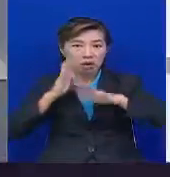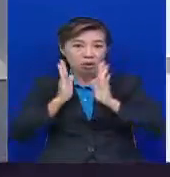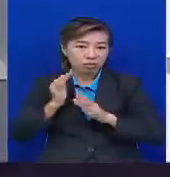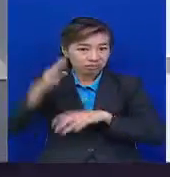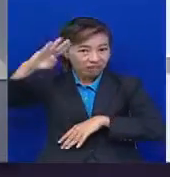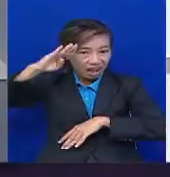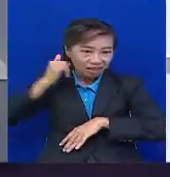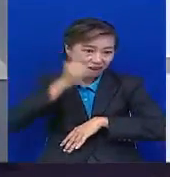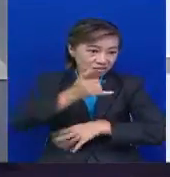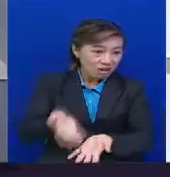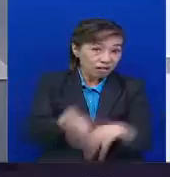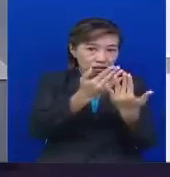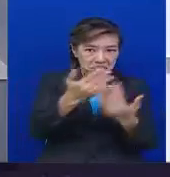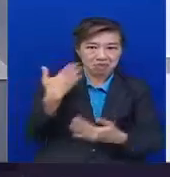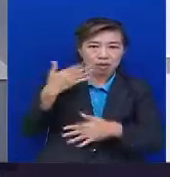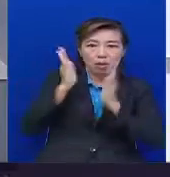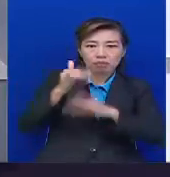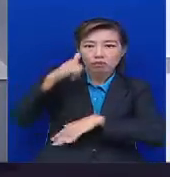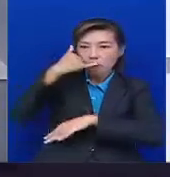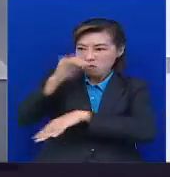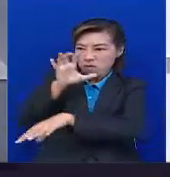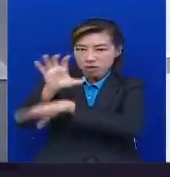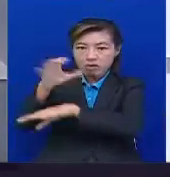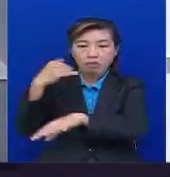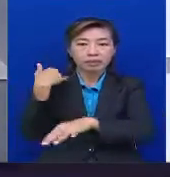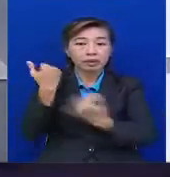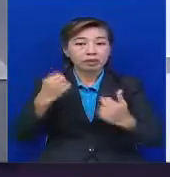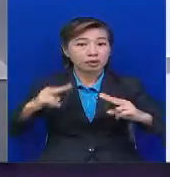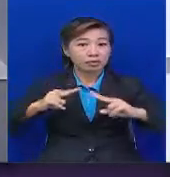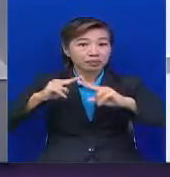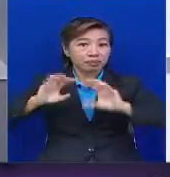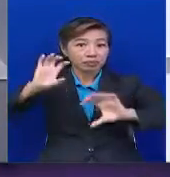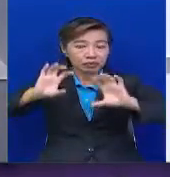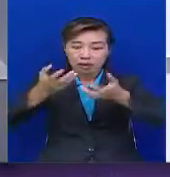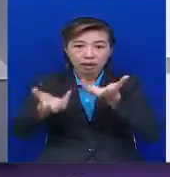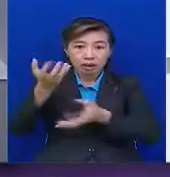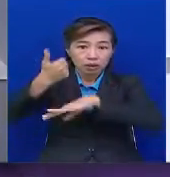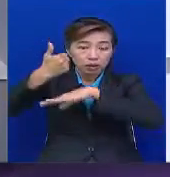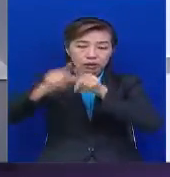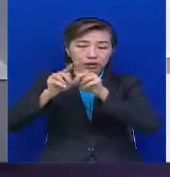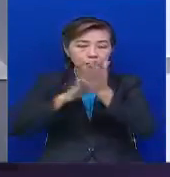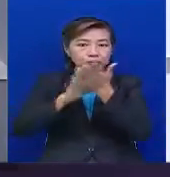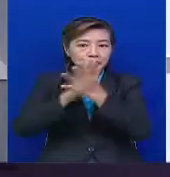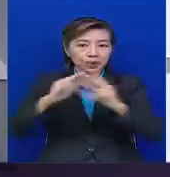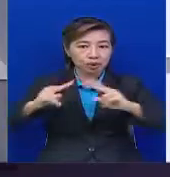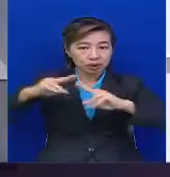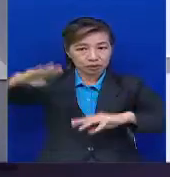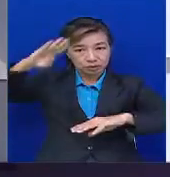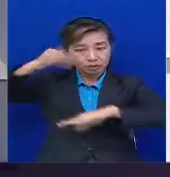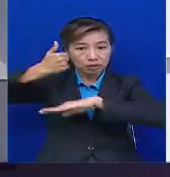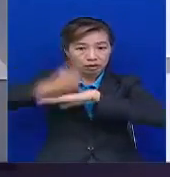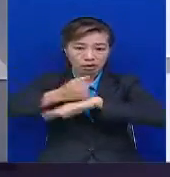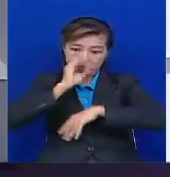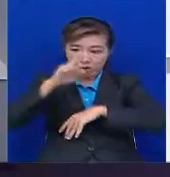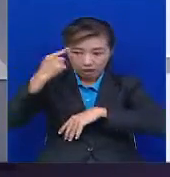านรองนายกรัฐมนตรีฝ่ายความมั่นคงแล้วก็รัฐมนตรีว่าการกระทรวงกลาโหมระบุนะครับว่าสั่งการให้ดูแลความปลอดภัยเจ้าหน้าที่ที่เข้าไปรื้อถอนภูทับเบิ